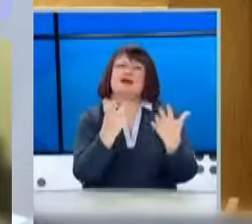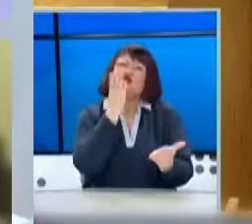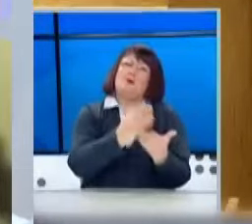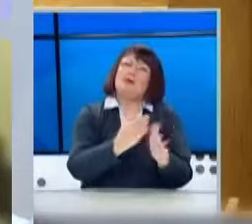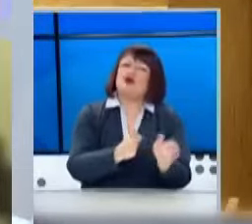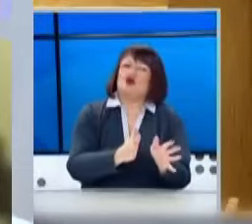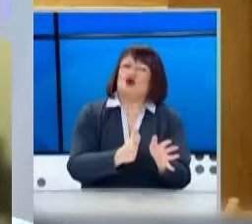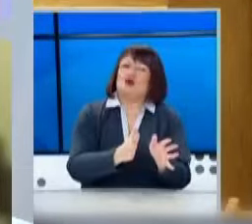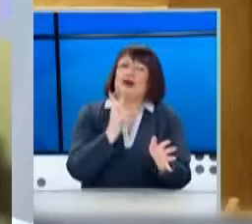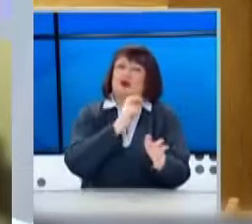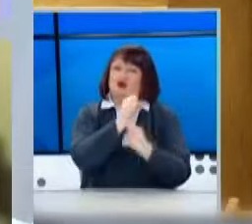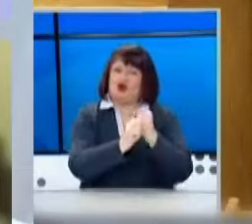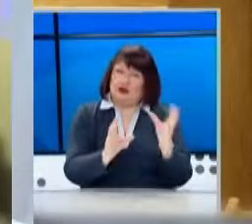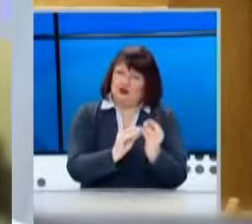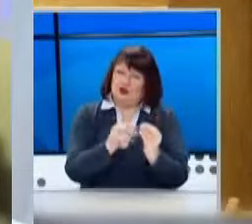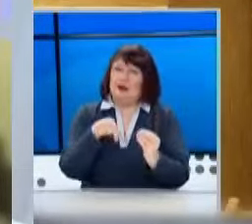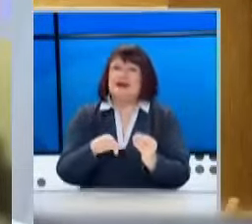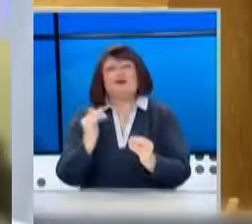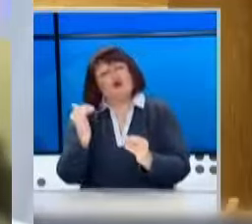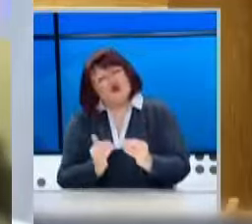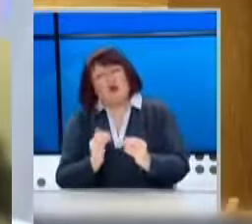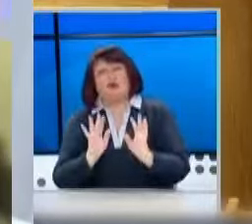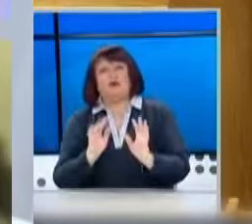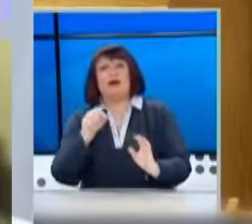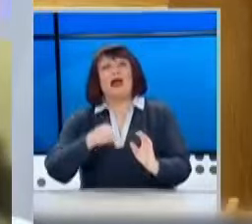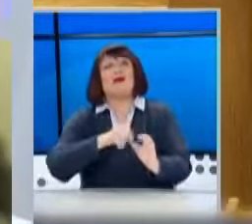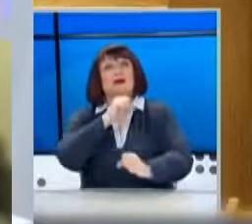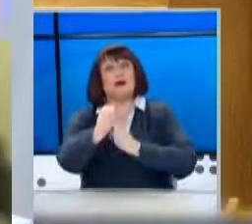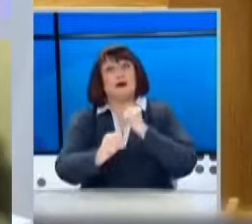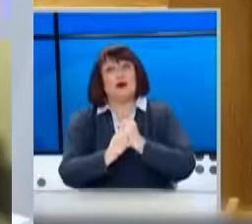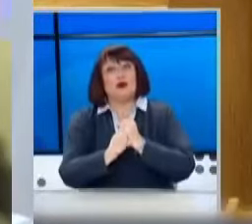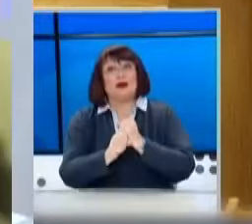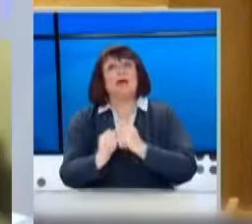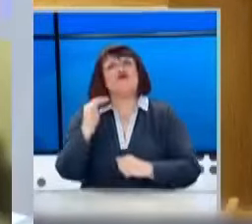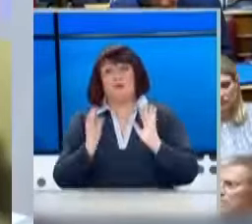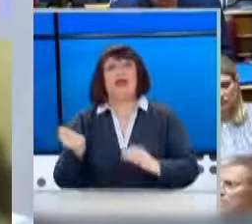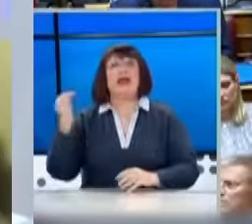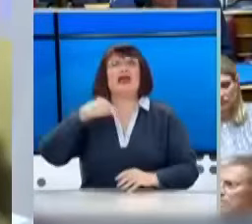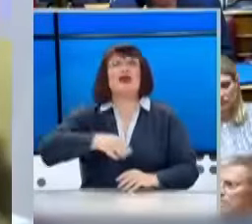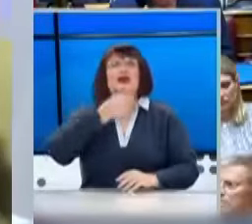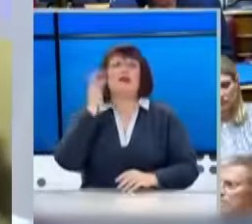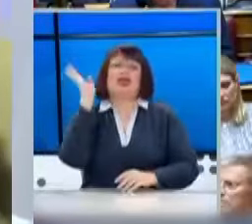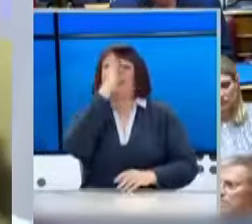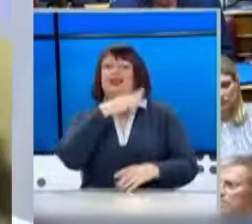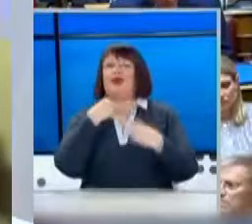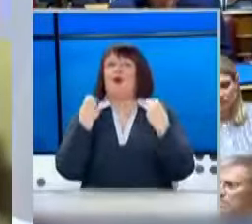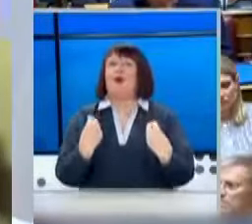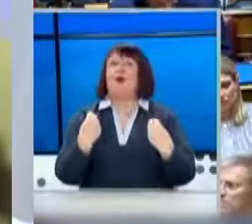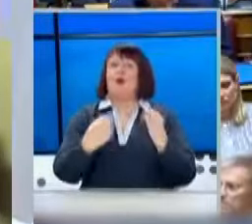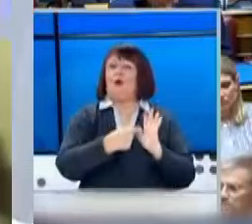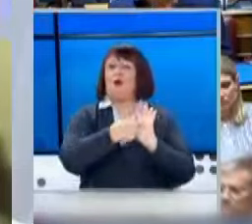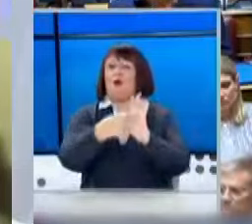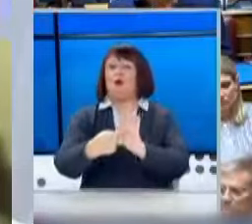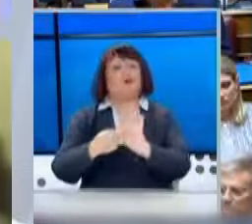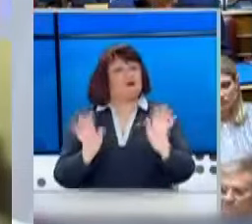τα χαρακτηριστικά του? Ναι, προφανώς ανοίγει ένας νέος κύκλος, κυρίως μετά τις εσωκομματικές εκλογές